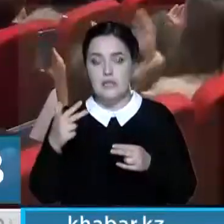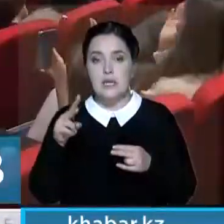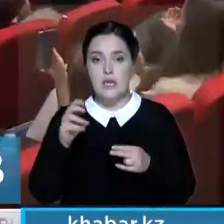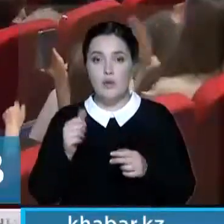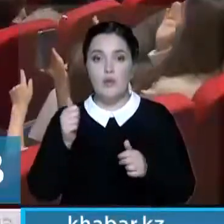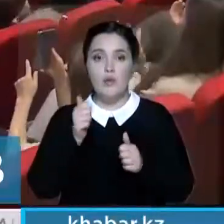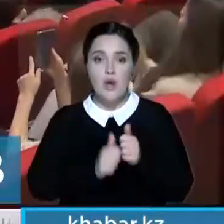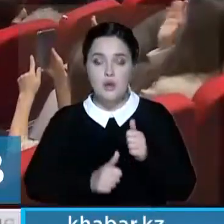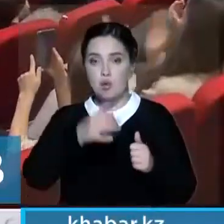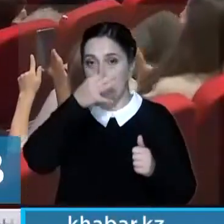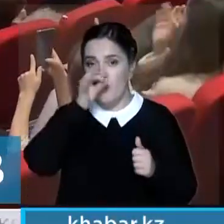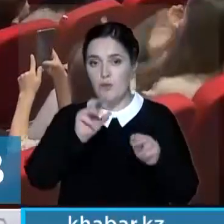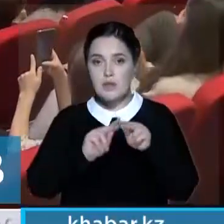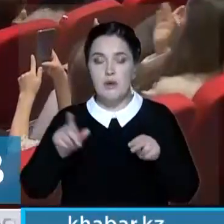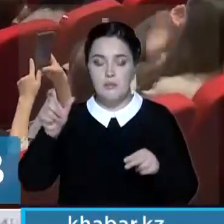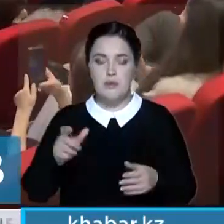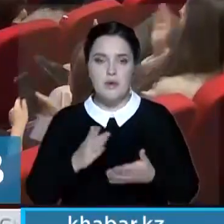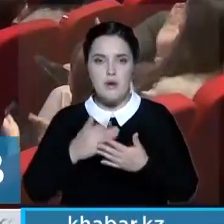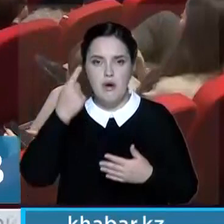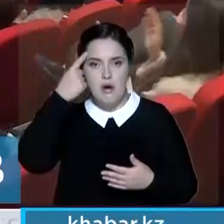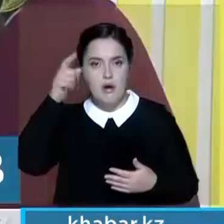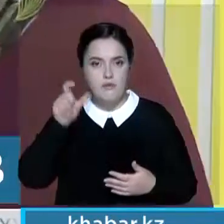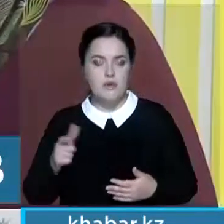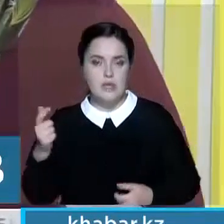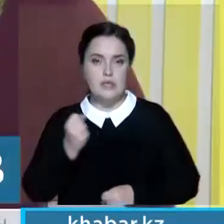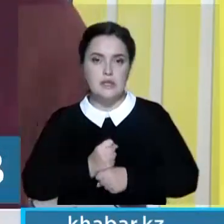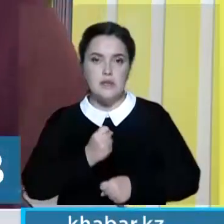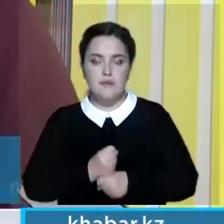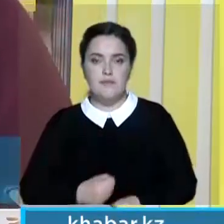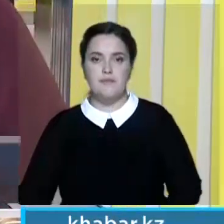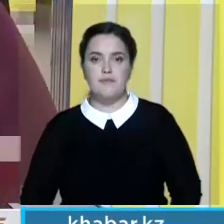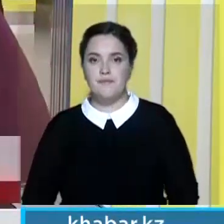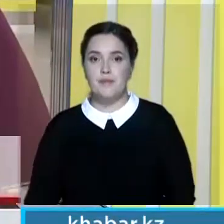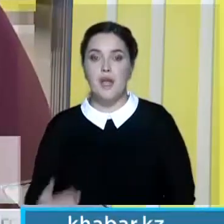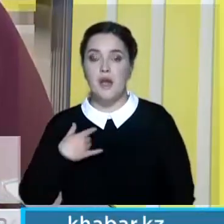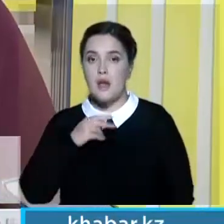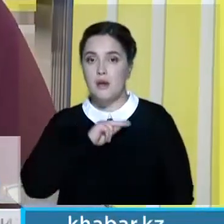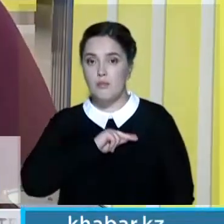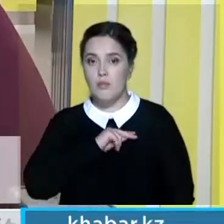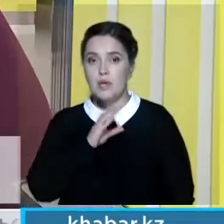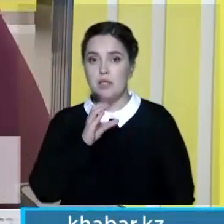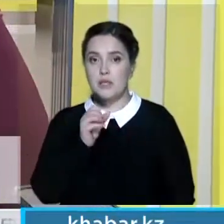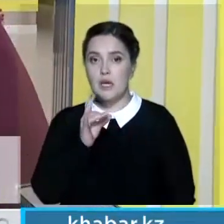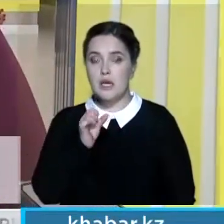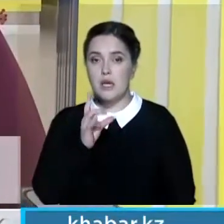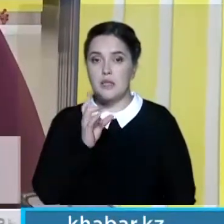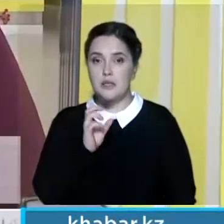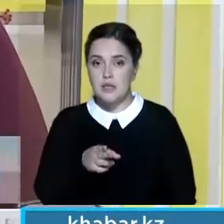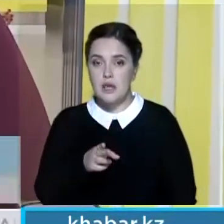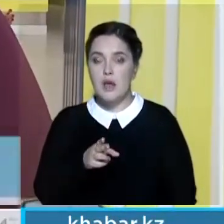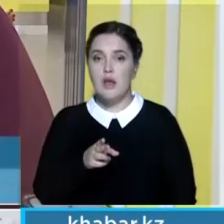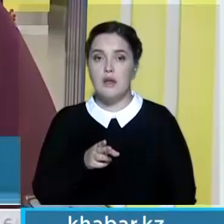каждого опытного педагога есть авторские методические наработки. Я работаю в Саранском высшем гуманитарно-техническом